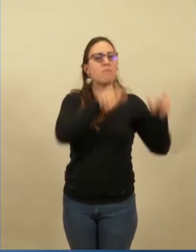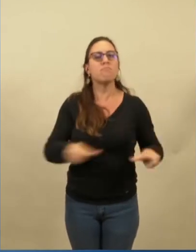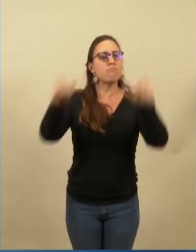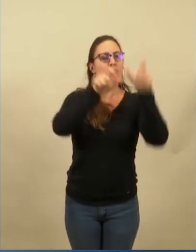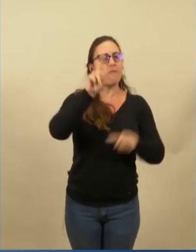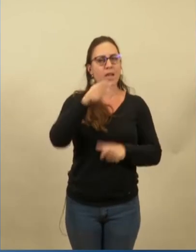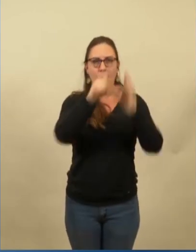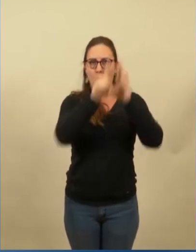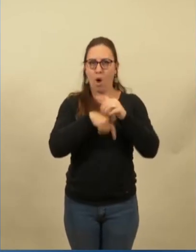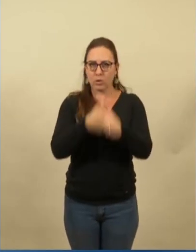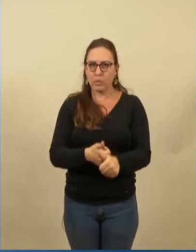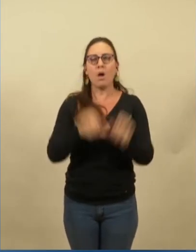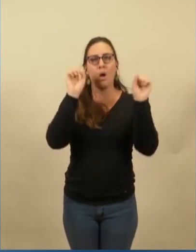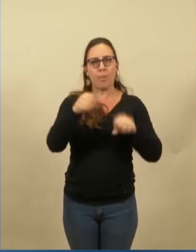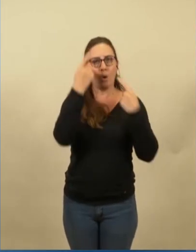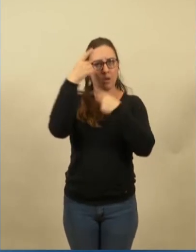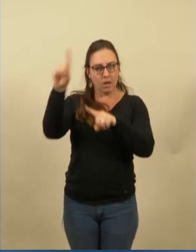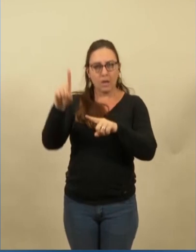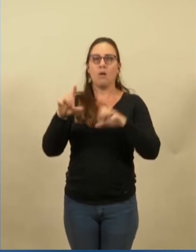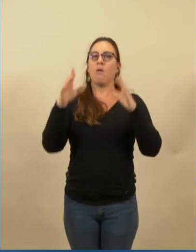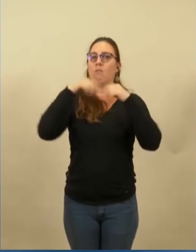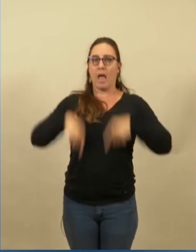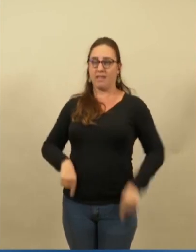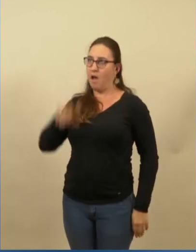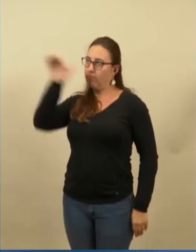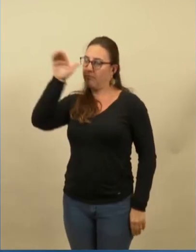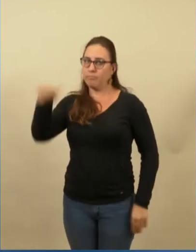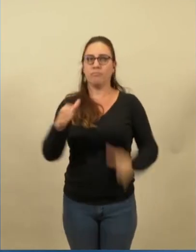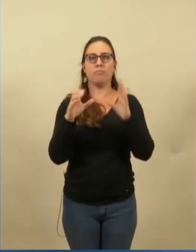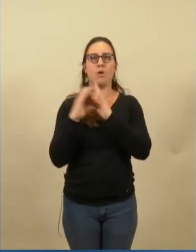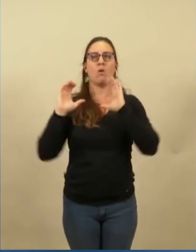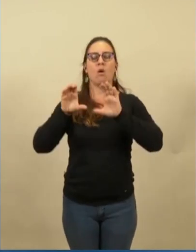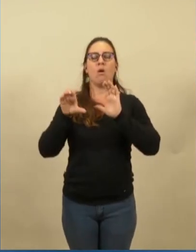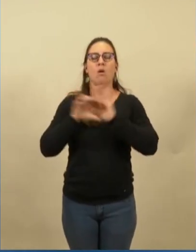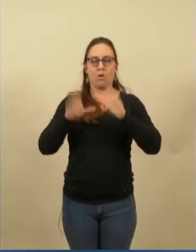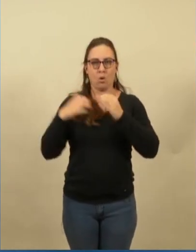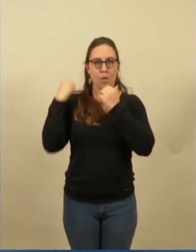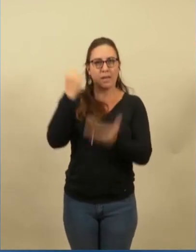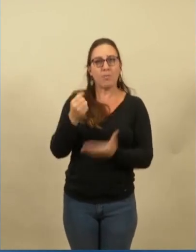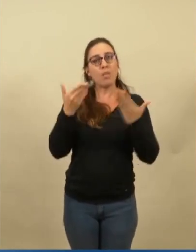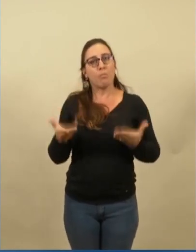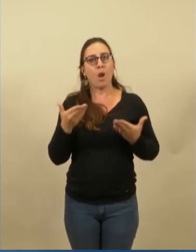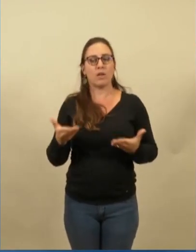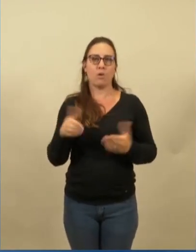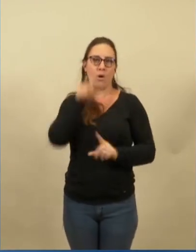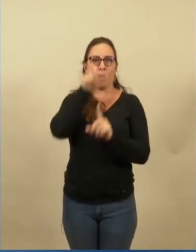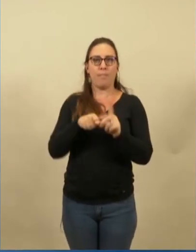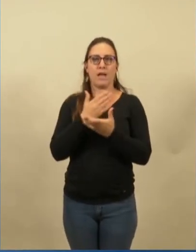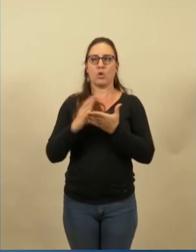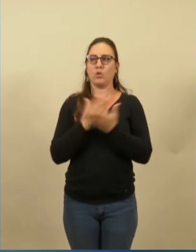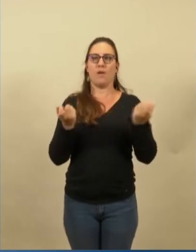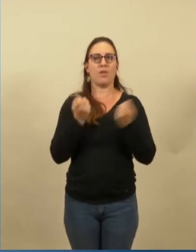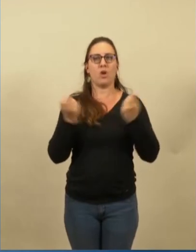vous pouvez donc faire un recours auprès de l'État en vertu du Code du patrimoine si vous estimez que aujourd'hui le conservateur du Musée de Grenoble